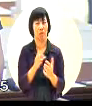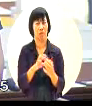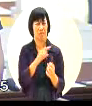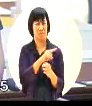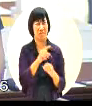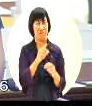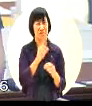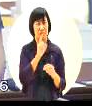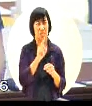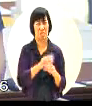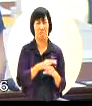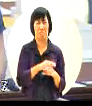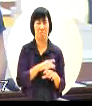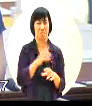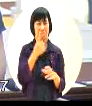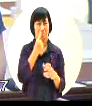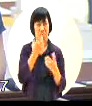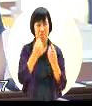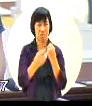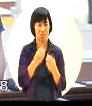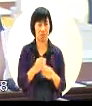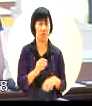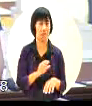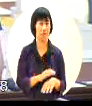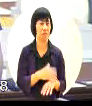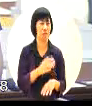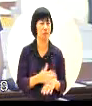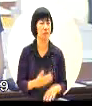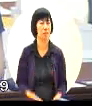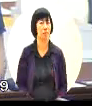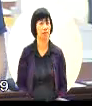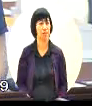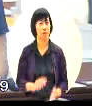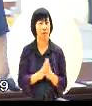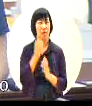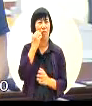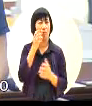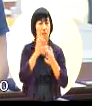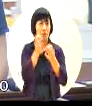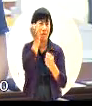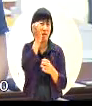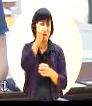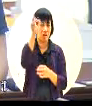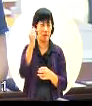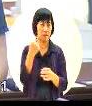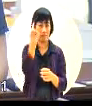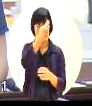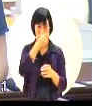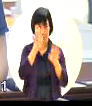能部分嘛吼，啊，尤其是咱工商的门面呐。